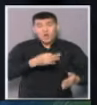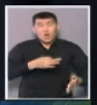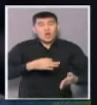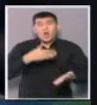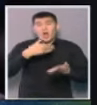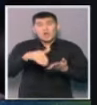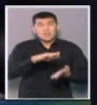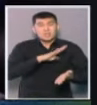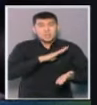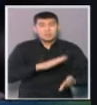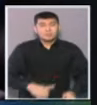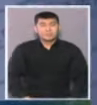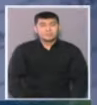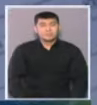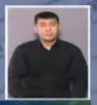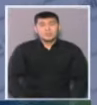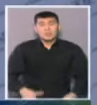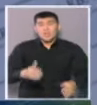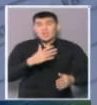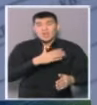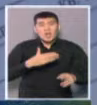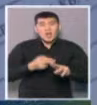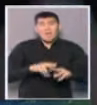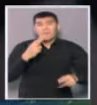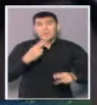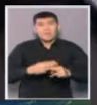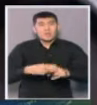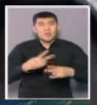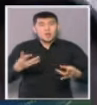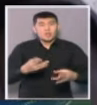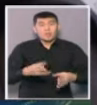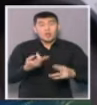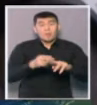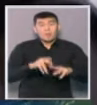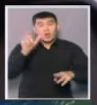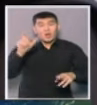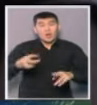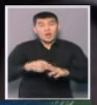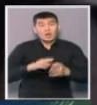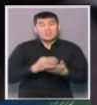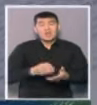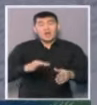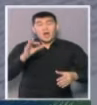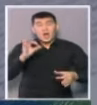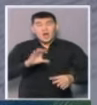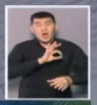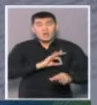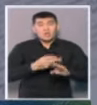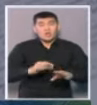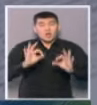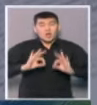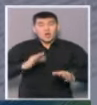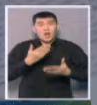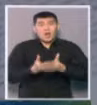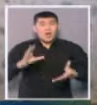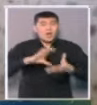беруден үзілді-кесілді бас тартып, мазаламауымызды сұрады. Ал зардап шегуші тараптың заңгерлері бауырлар